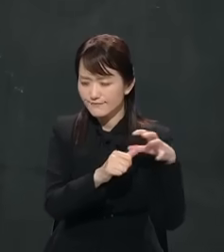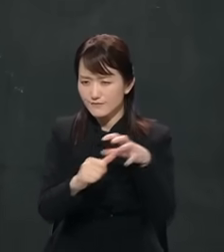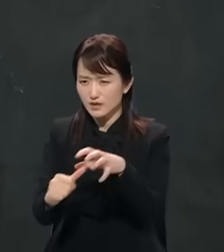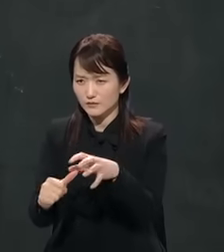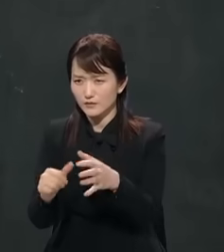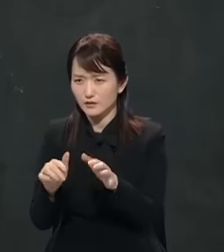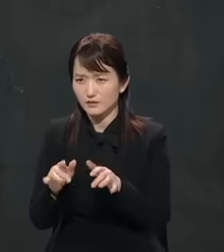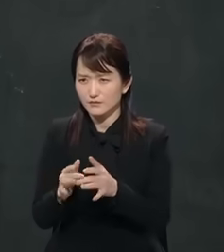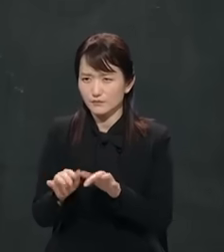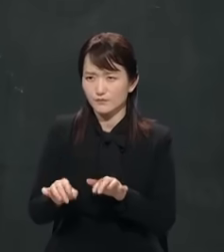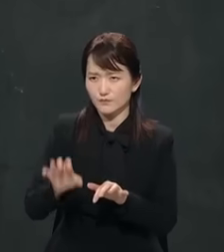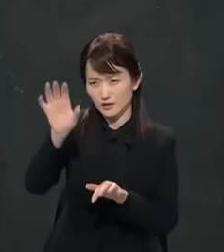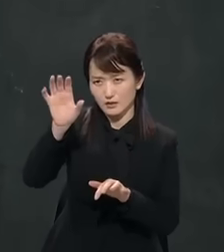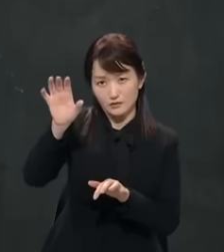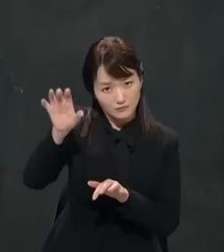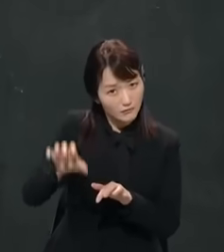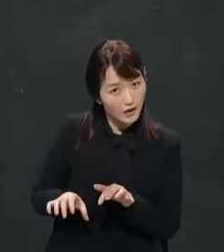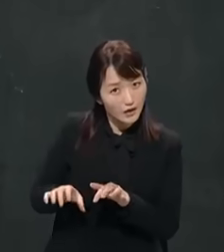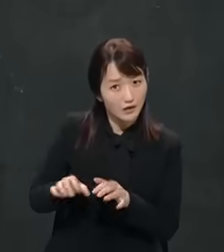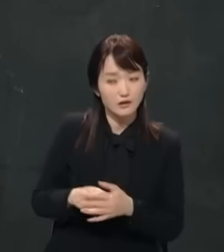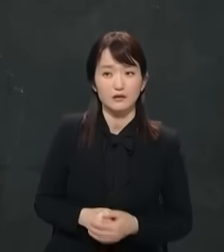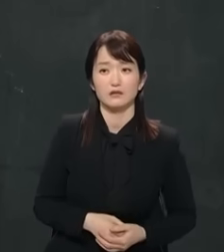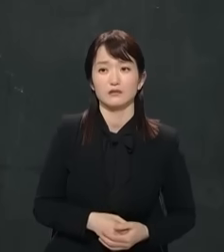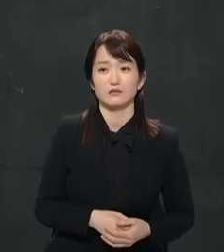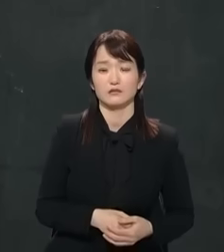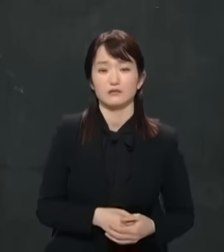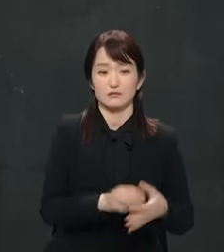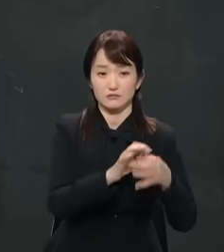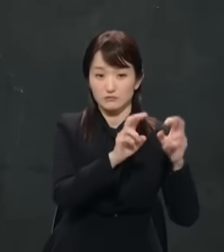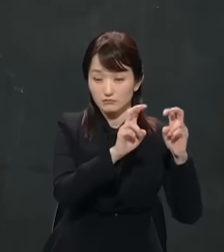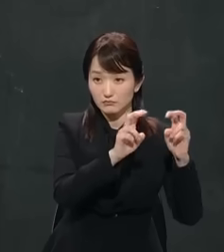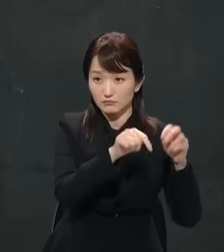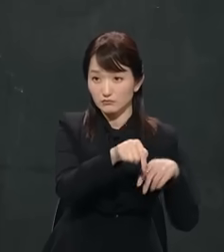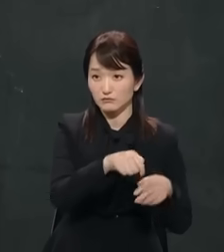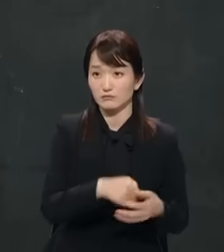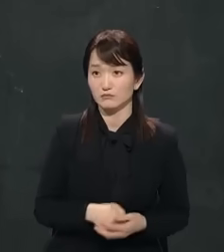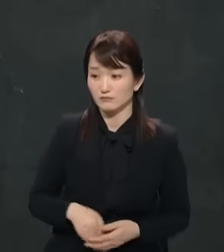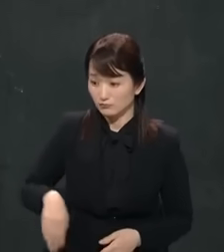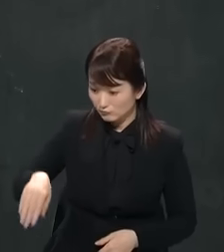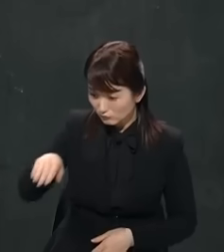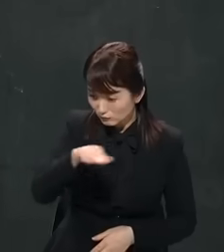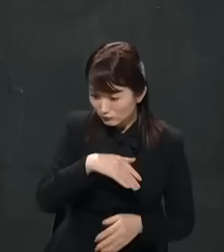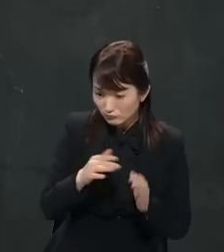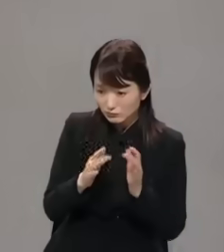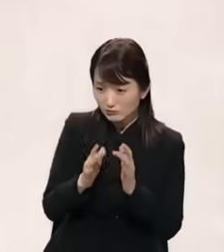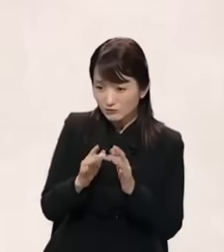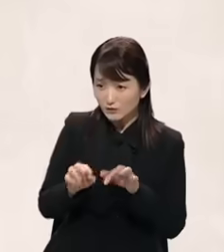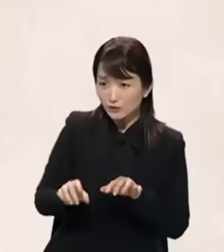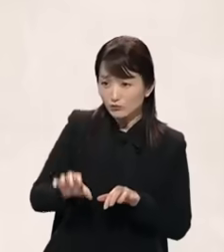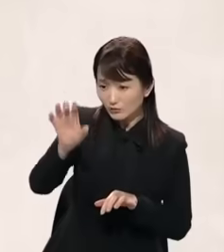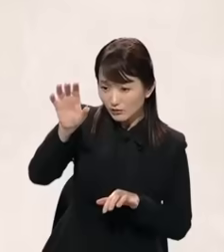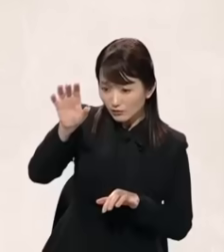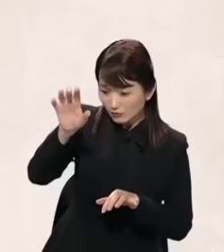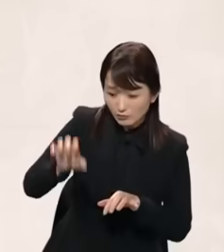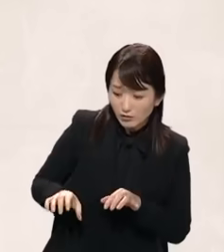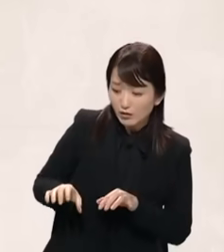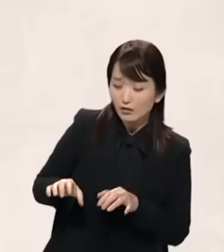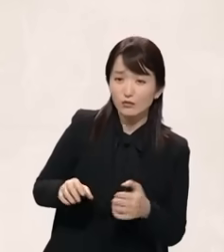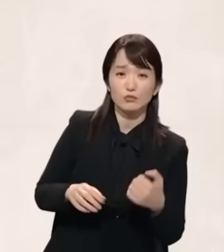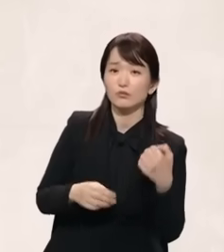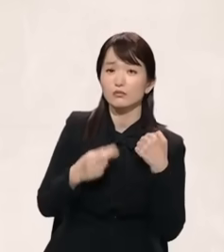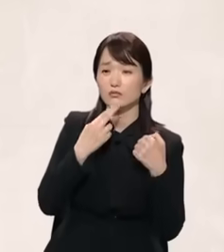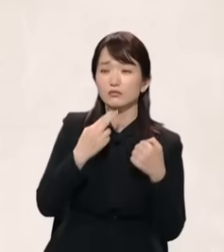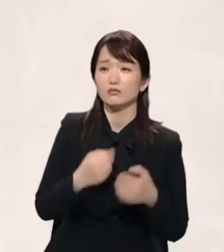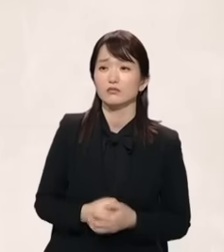의혹이 또 들어봤는데 전영서 씨 소수자 식에서는 우리는 뭐 이거 삭제할 권리도 없고 그 커뮤니티 쪽에 우리가 원한다고